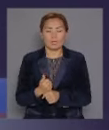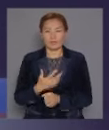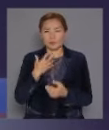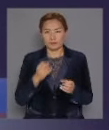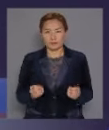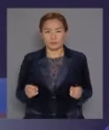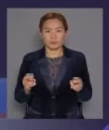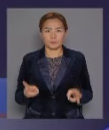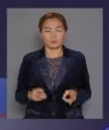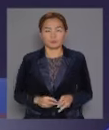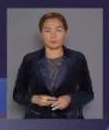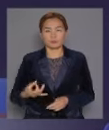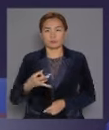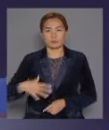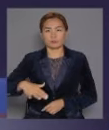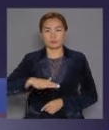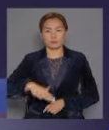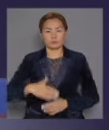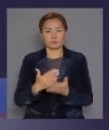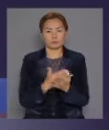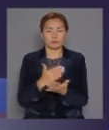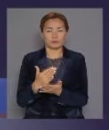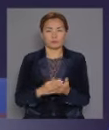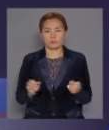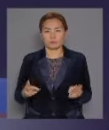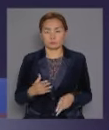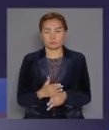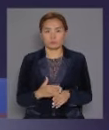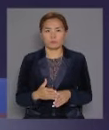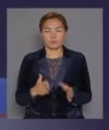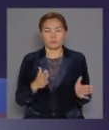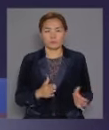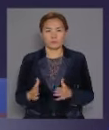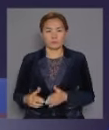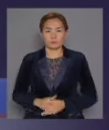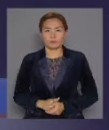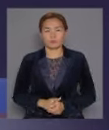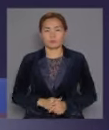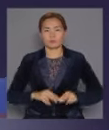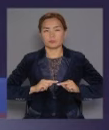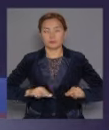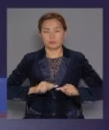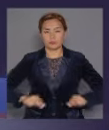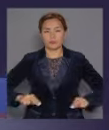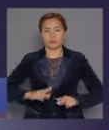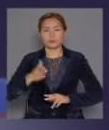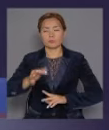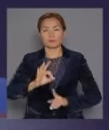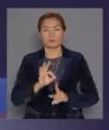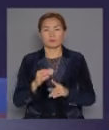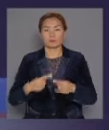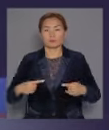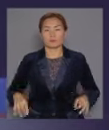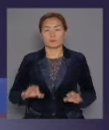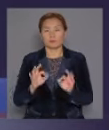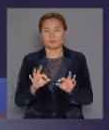arnayı osu oku ortuğun baskarın altında dastürlü türde ustazlarga alga koyulgan maksatlarda